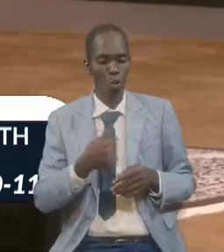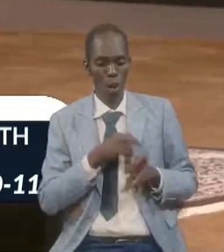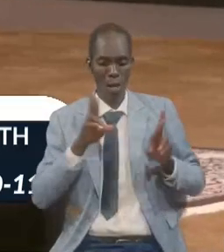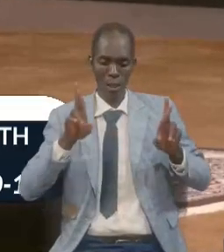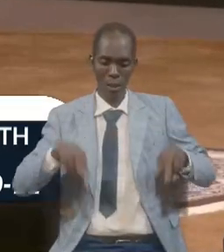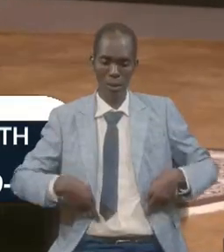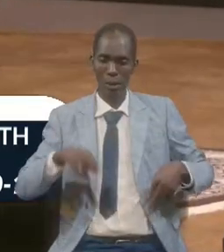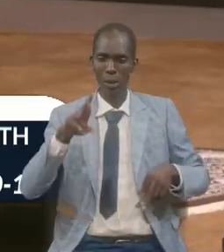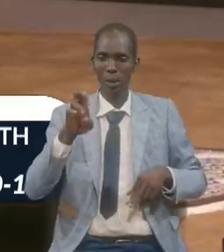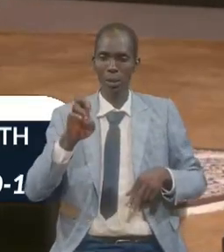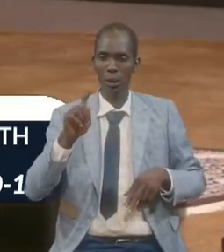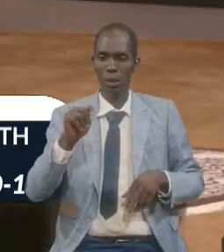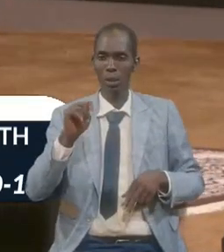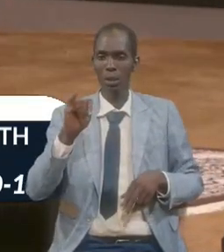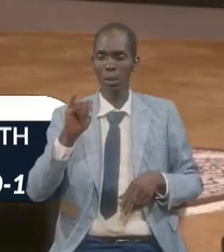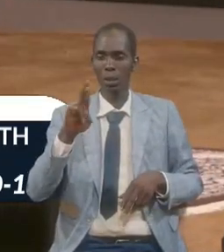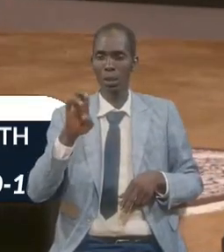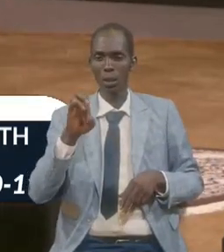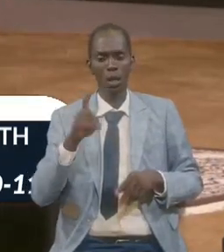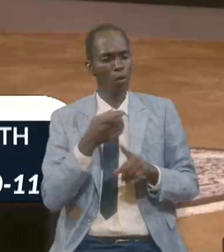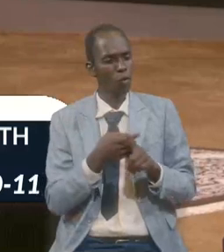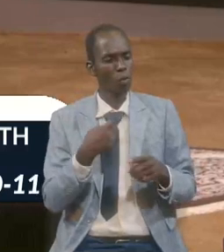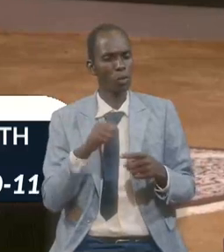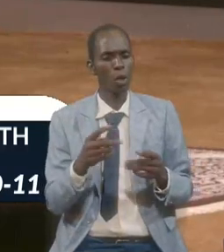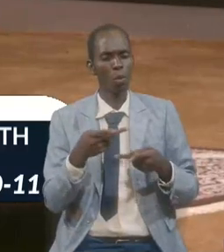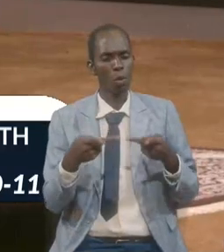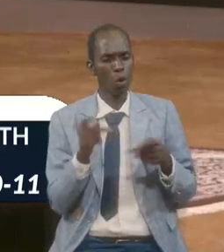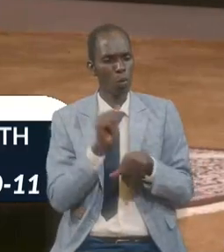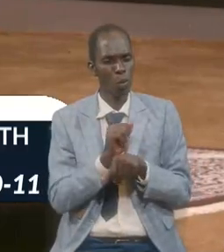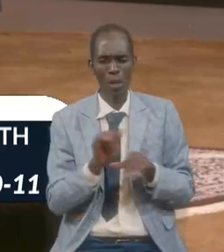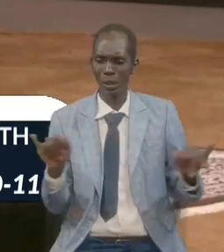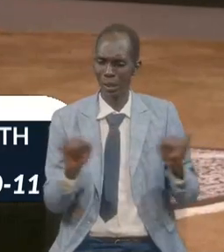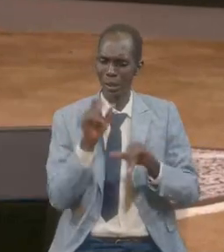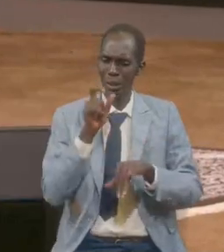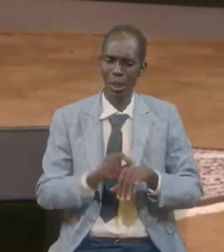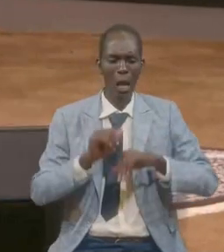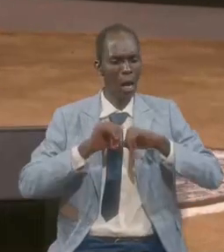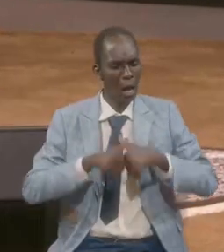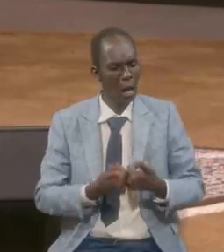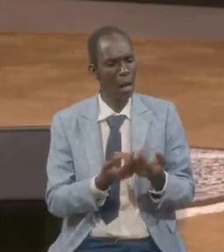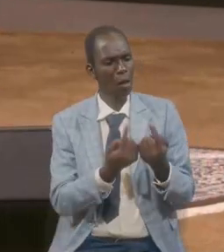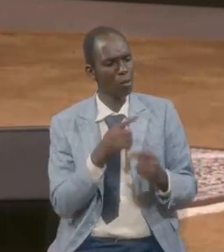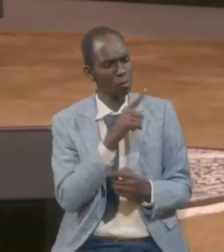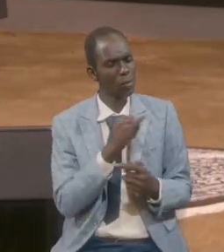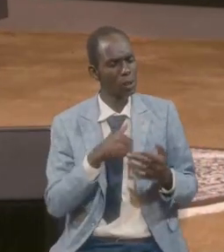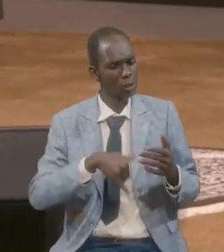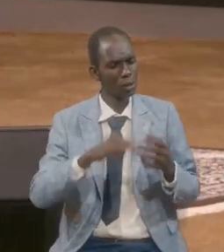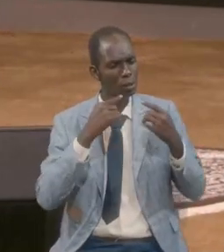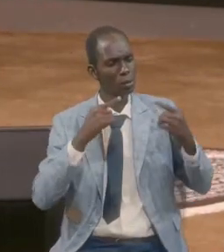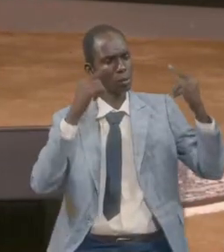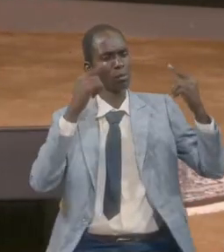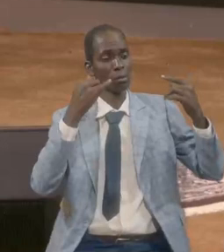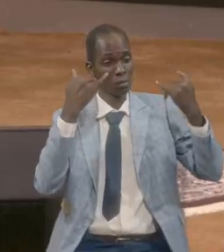On a pris la retraite la même année. Mais qu'a-t-elle fait? Pourquoi elle réussit comme ça? Maintenant, je vais